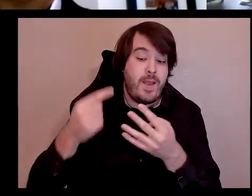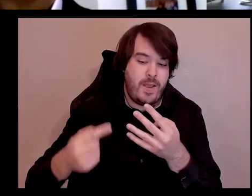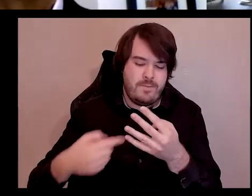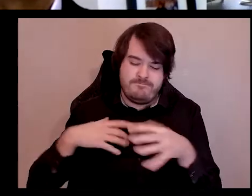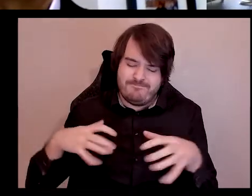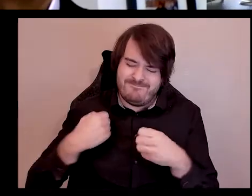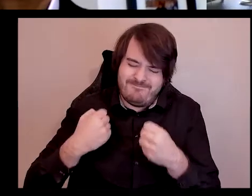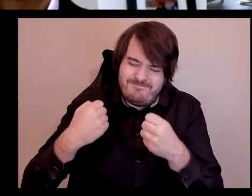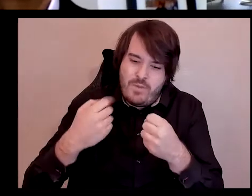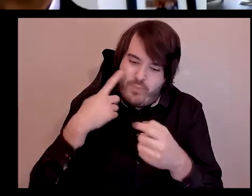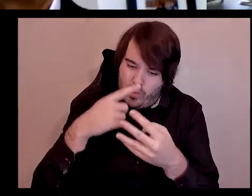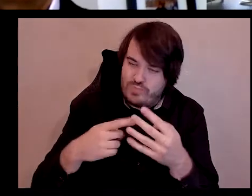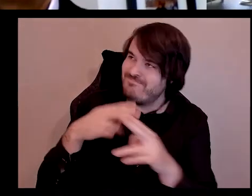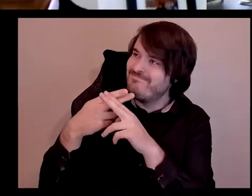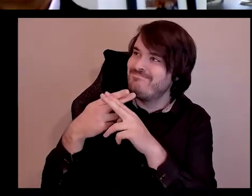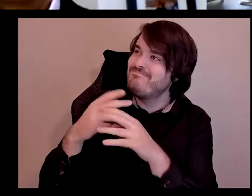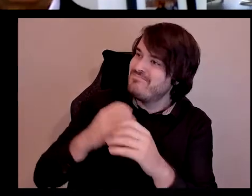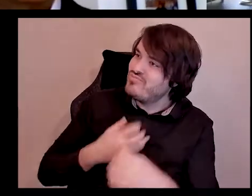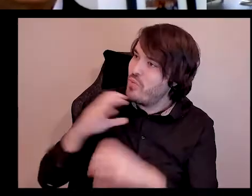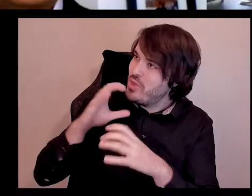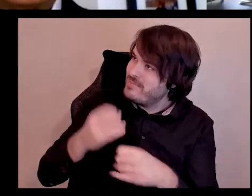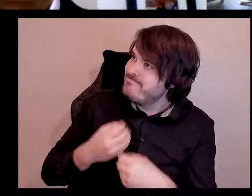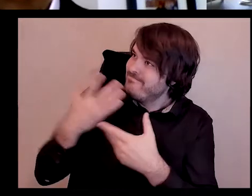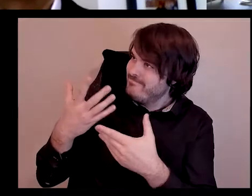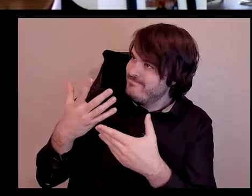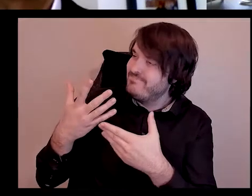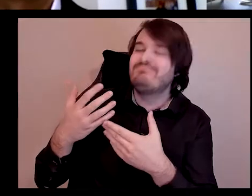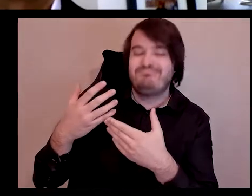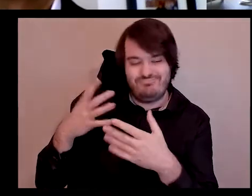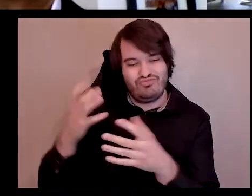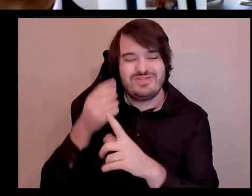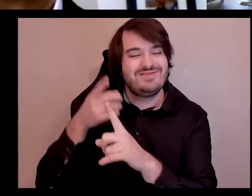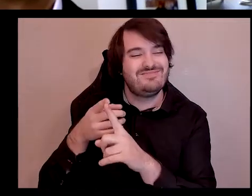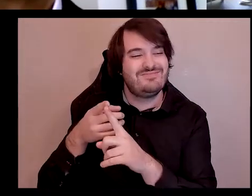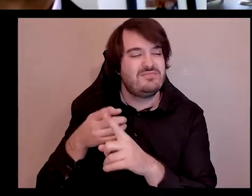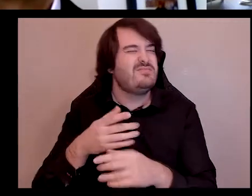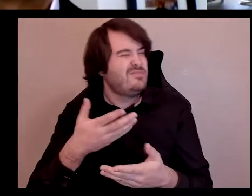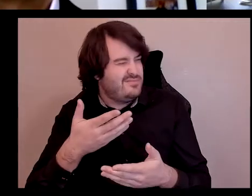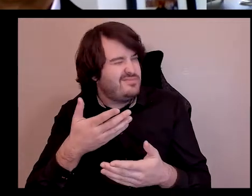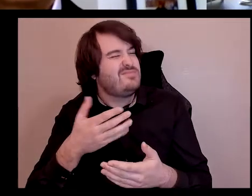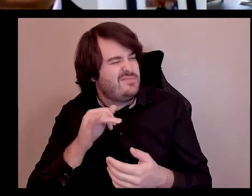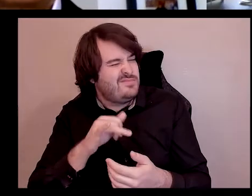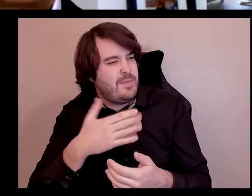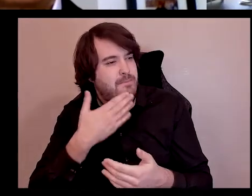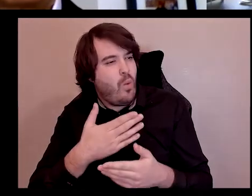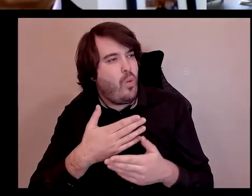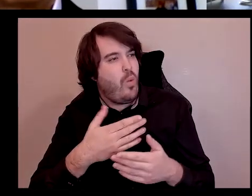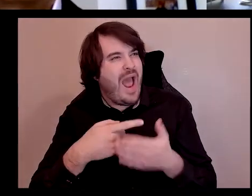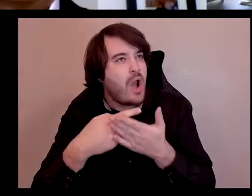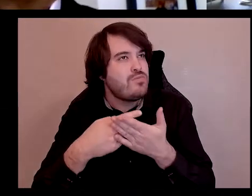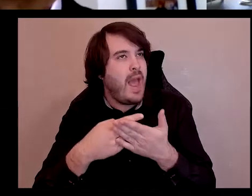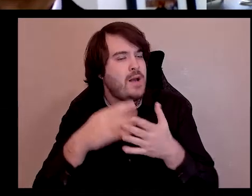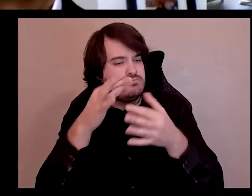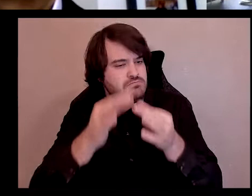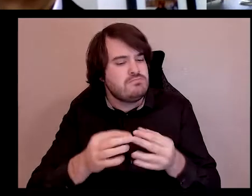qui identifient les besoins des employeurs et qui font des efforts et qui atteignent leur cible. Donc, d'être capable de les nommer